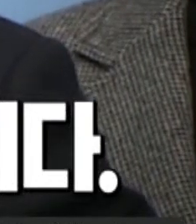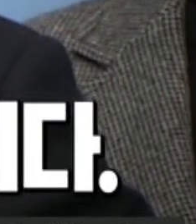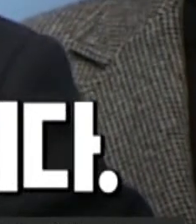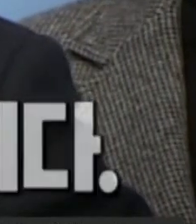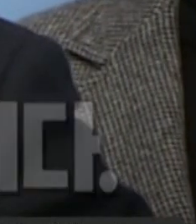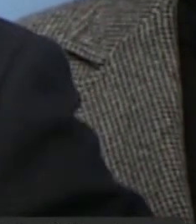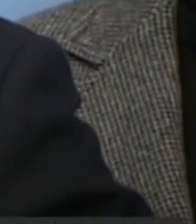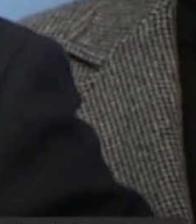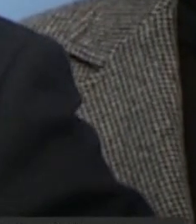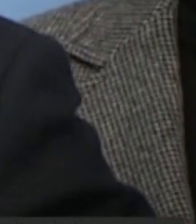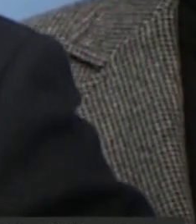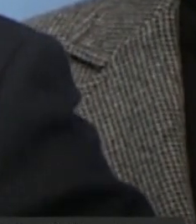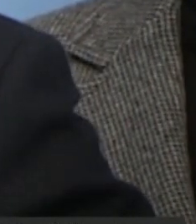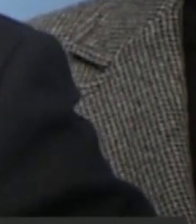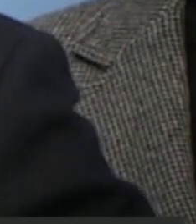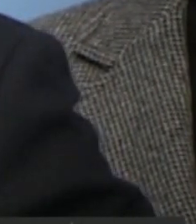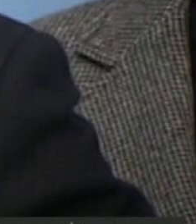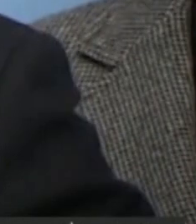수행비서인 사람입니다.